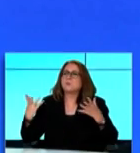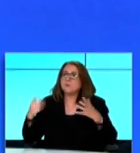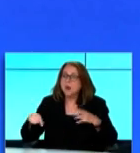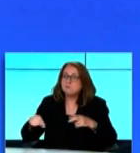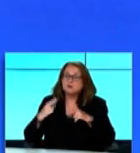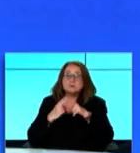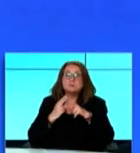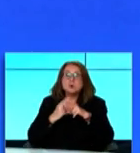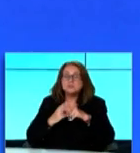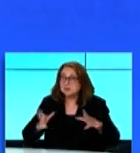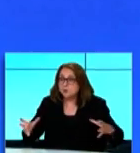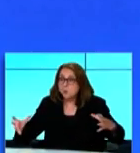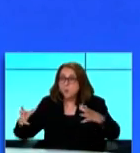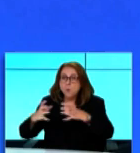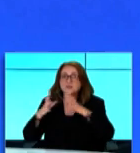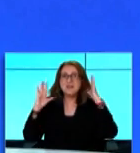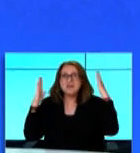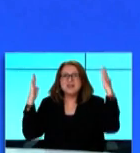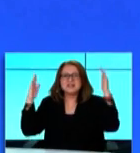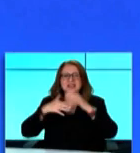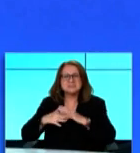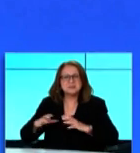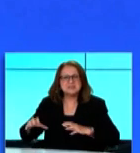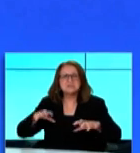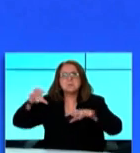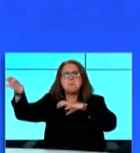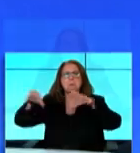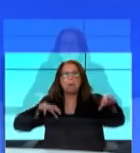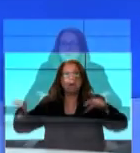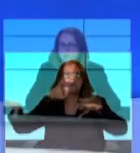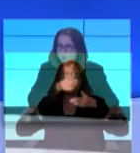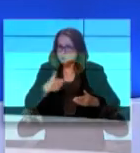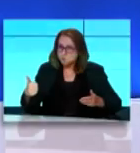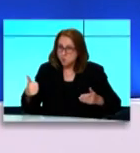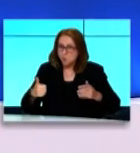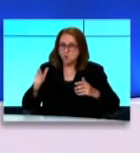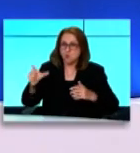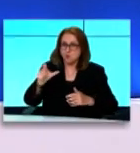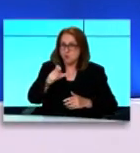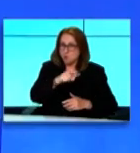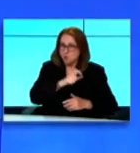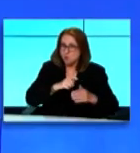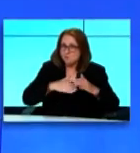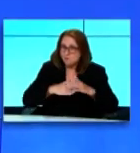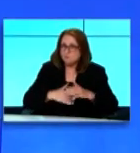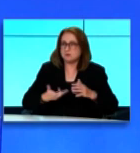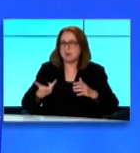ο Πρωθυπουργός, ερωτηθής για τις ευθύνες της καταστροφικής πυρκαγιάς. Μίλησα με,